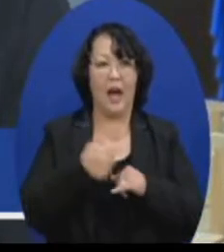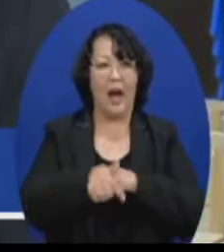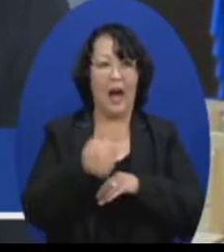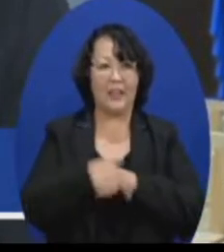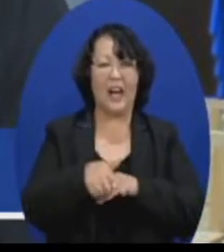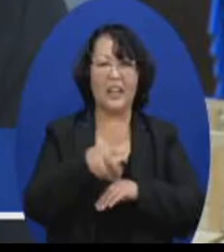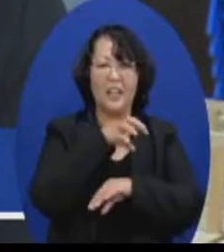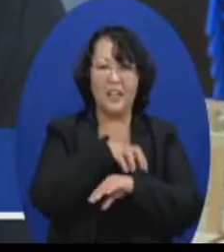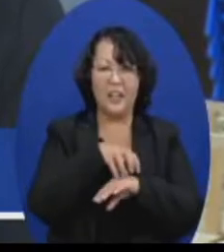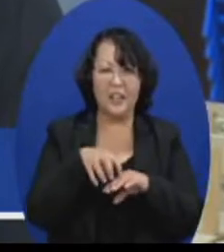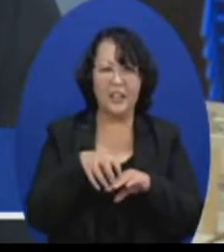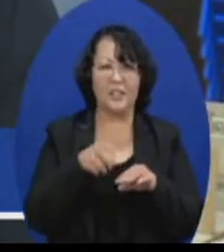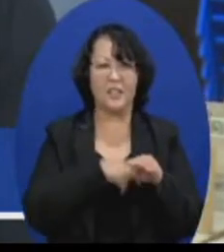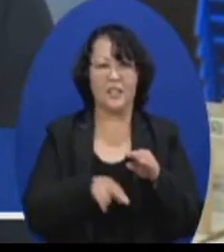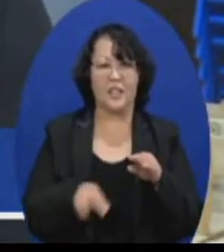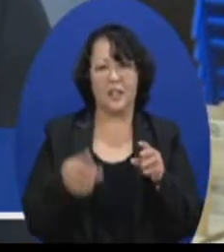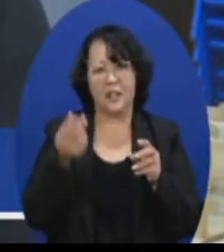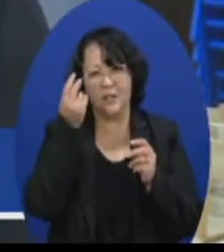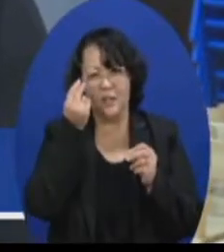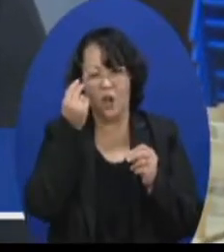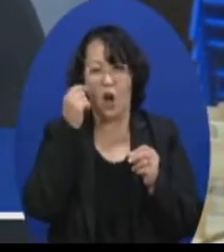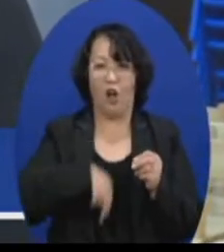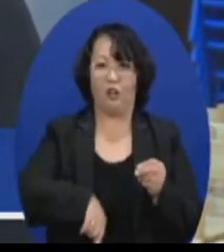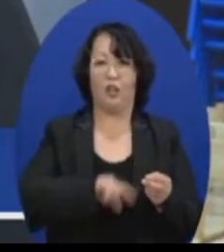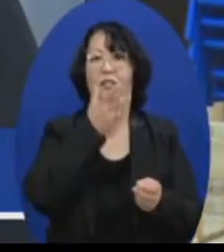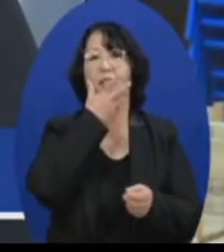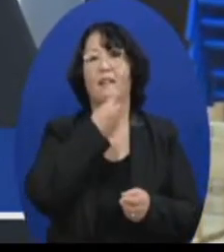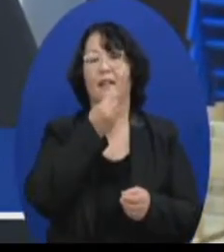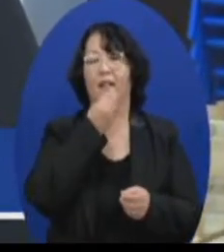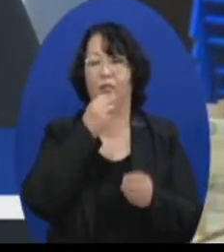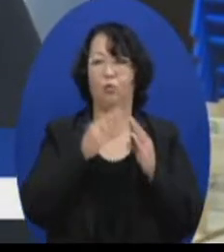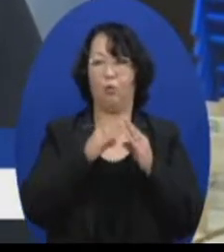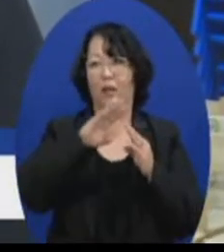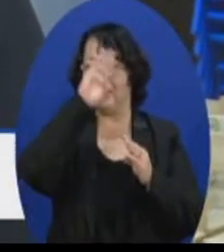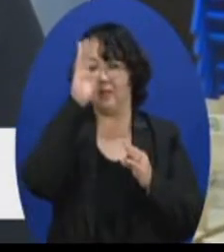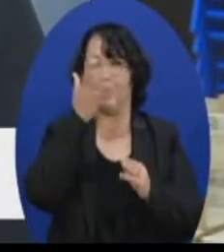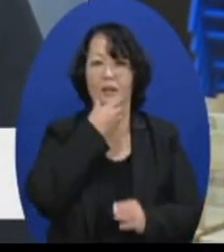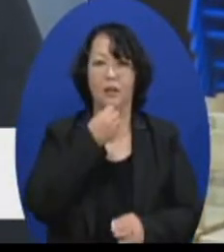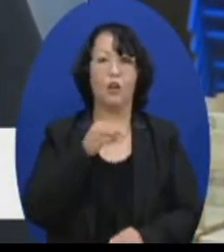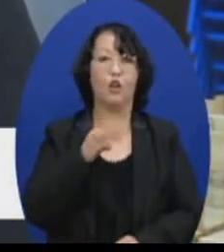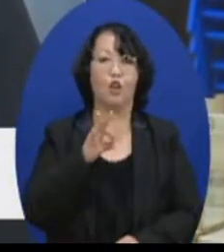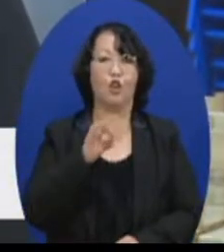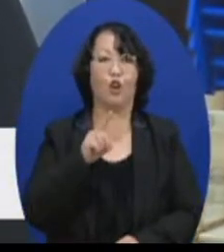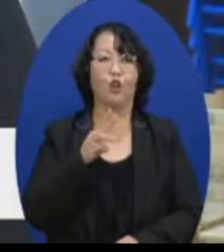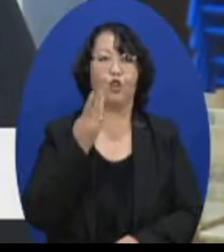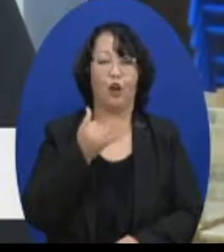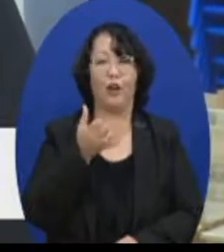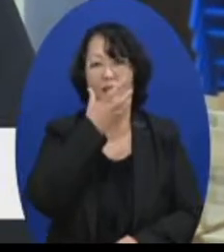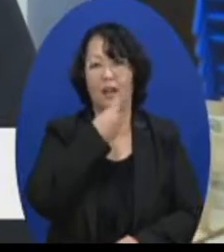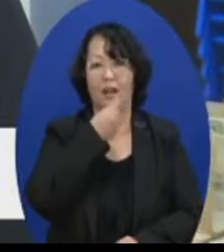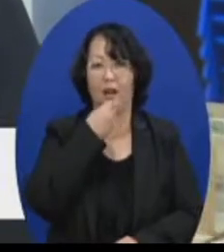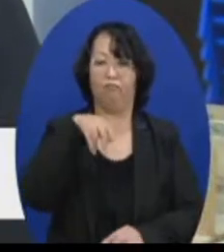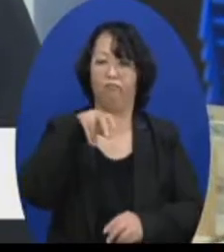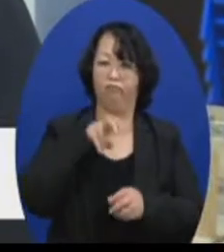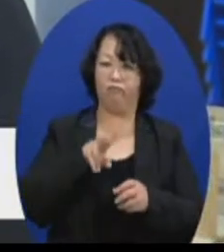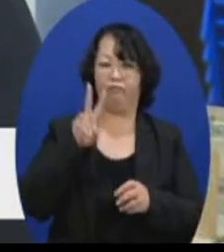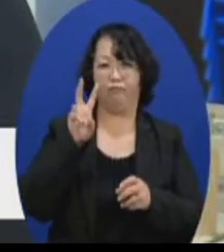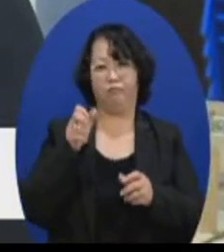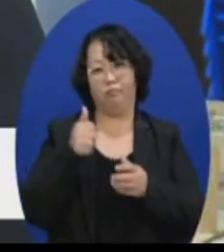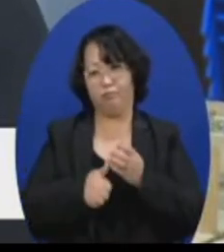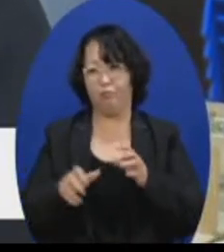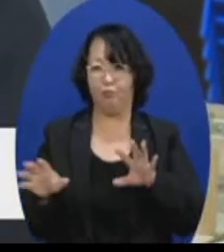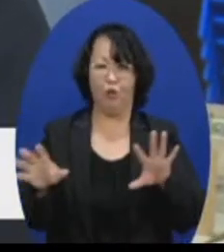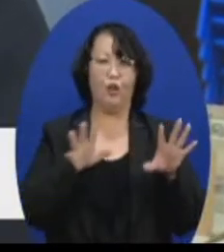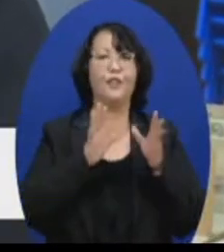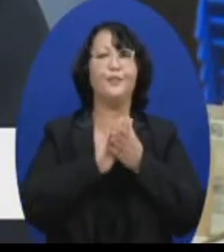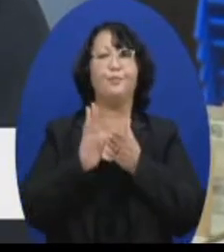хүүхдүүд маань юм дотор сайхан тогтоо орчинд суралцах. Мөн дээр нь тогтоо орчинд бийцэх одоо тийм хүүхэд сурах тэр мөн